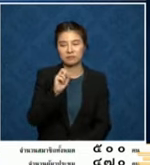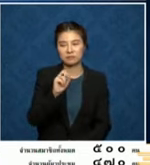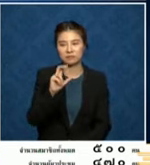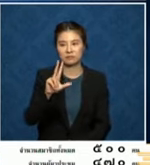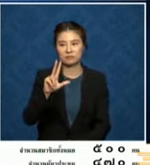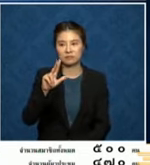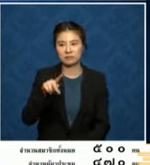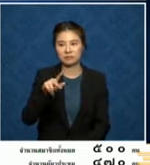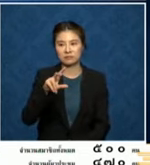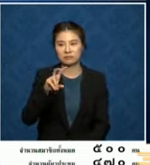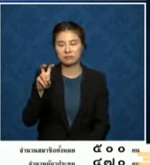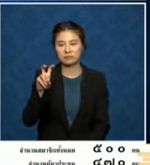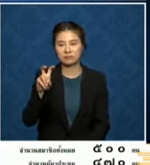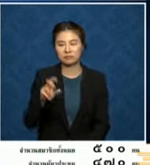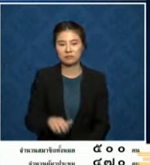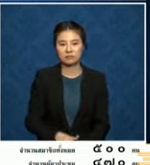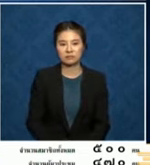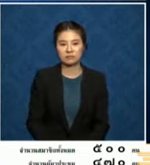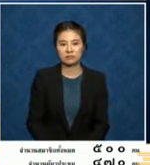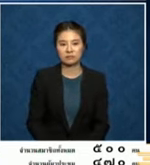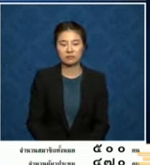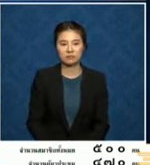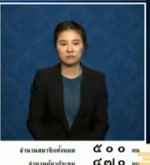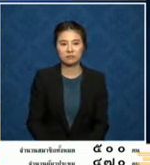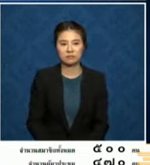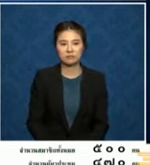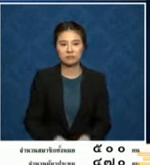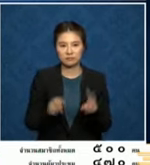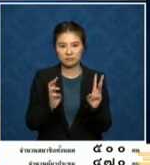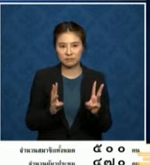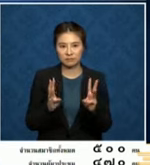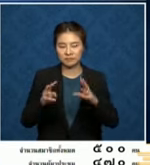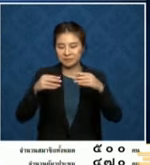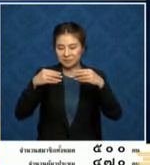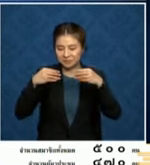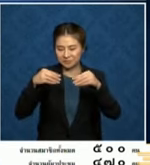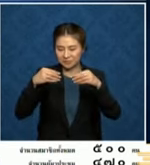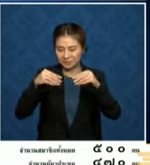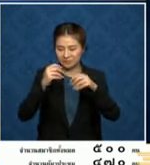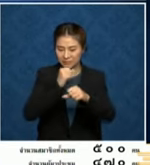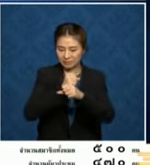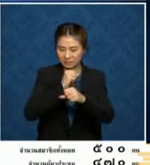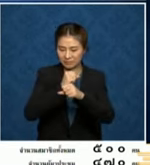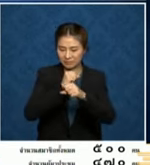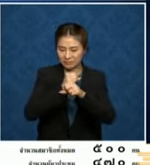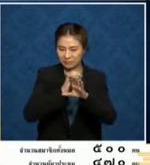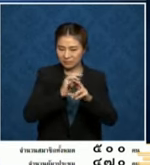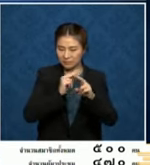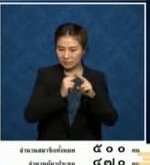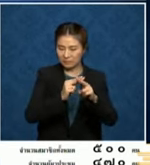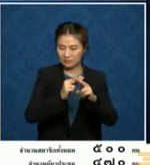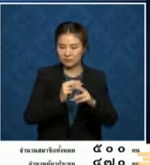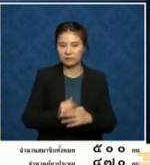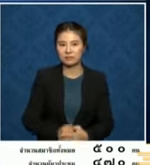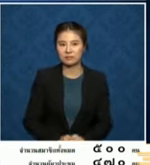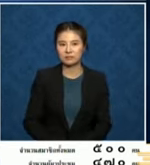32,300 บาทนะครับใช้วิธีเฉพาะเจาะจงอันนี้หาไ